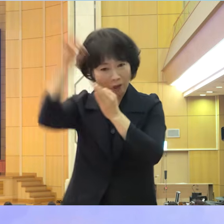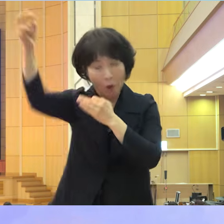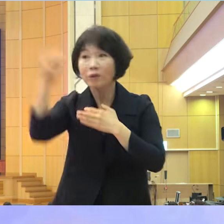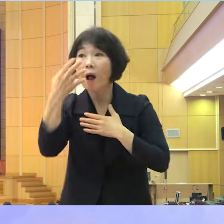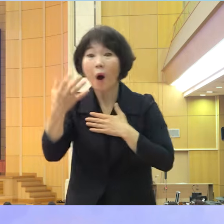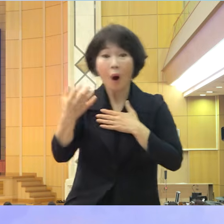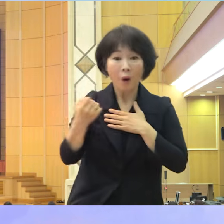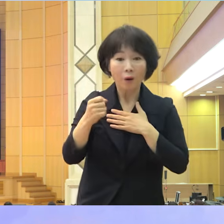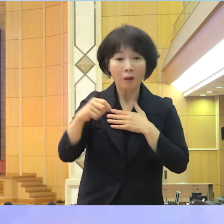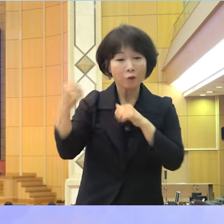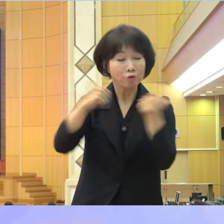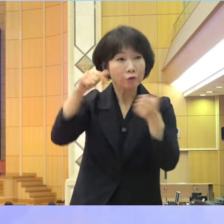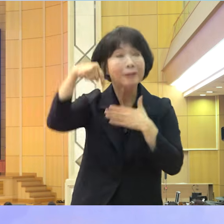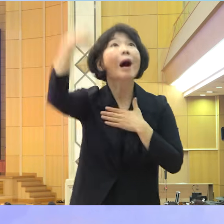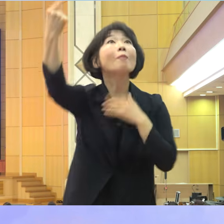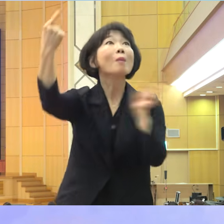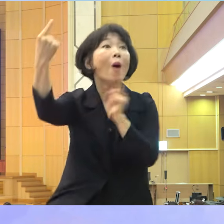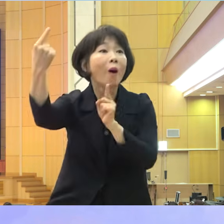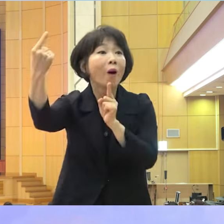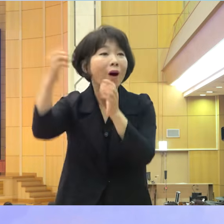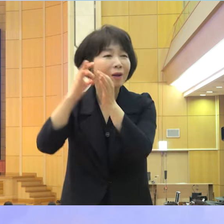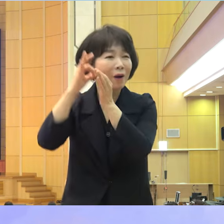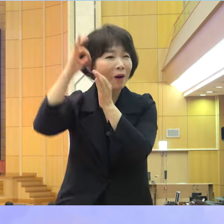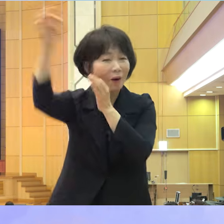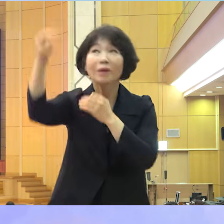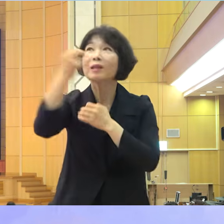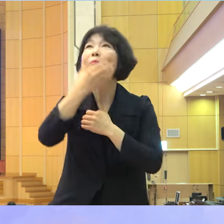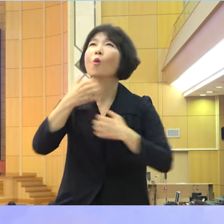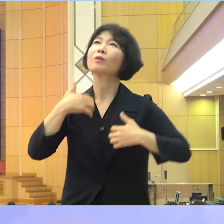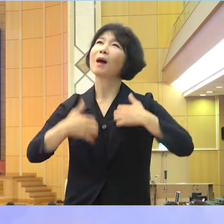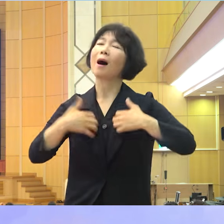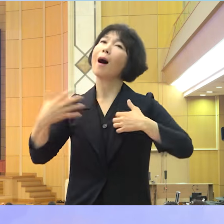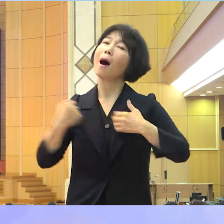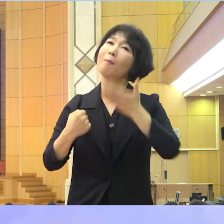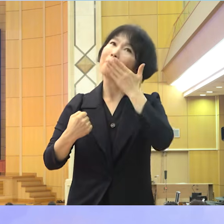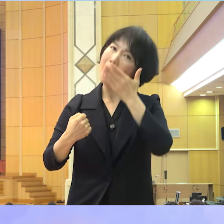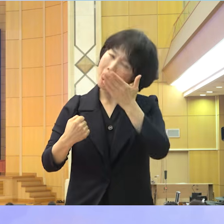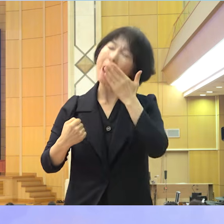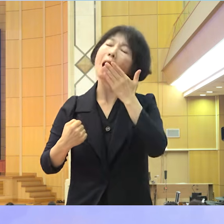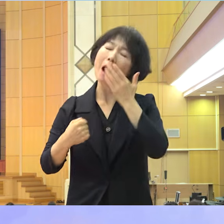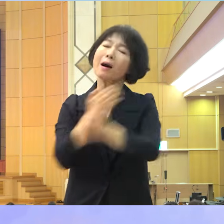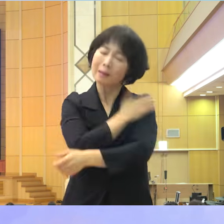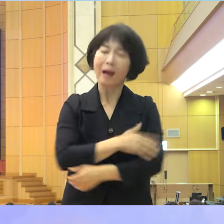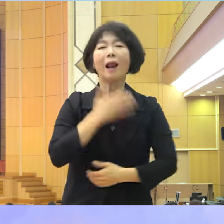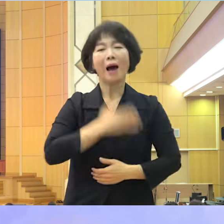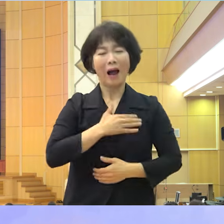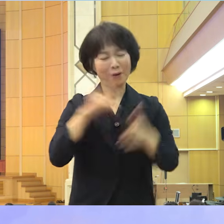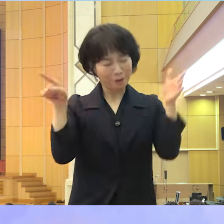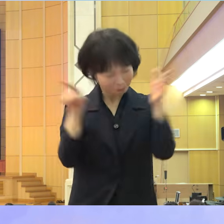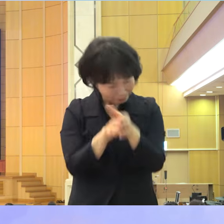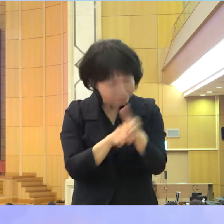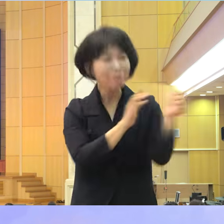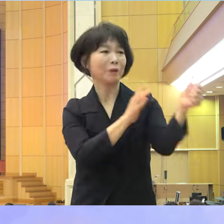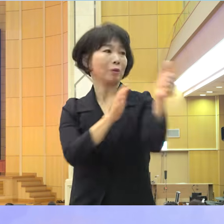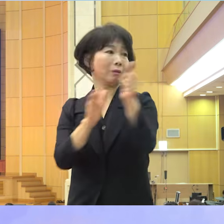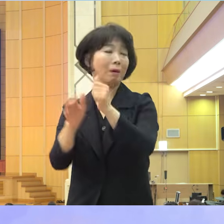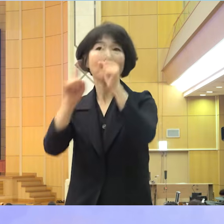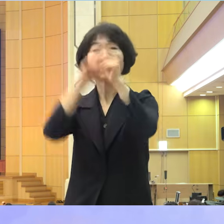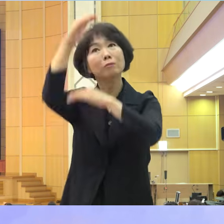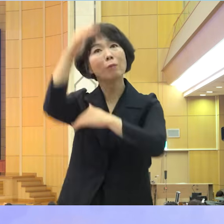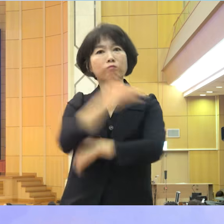얻고 생을 마치게 되면 천국에서 영생 복락을 누린다라는 이 사실을 알고 믿는 것과 알지